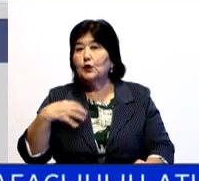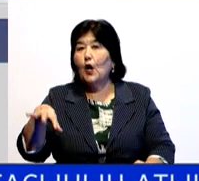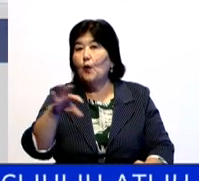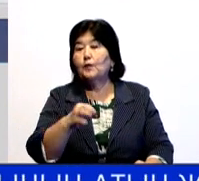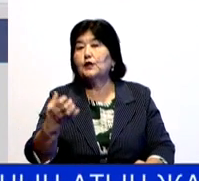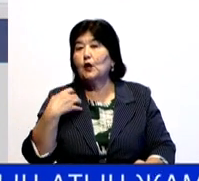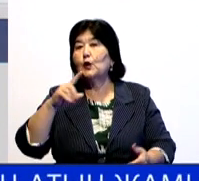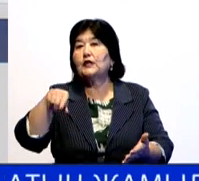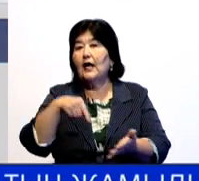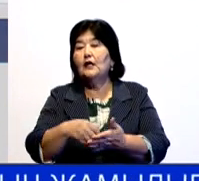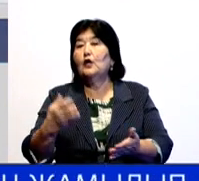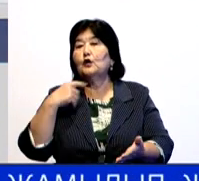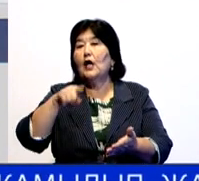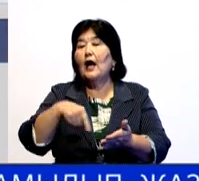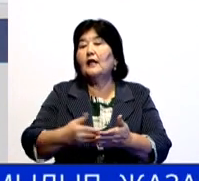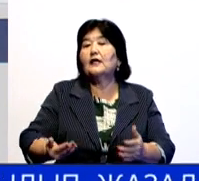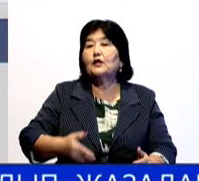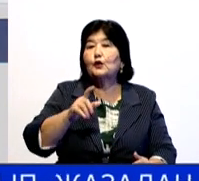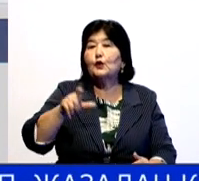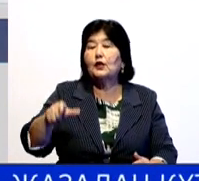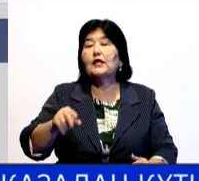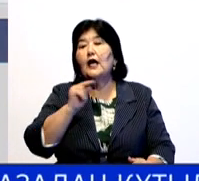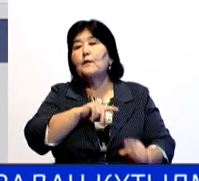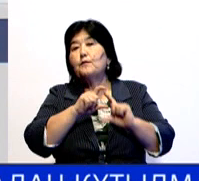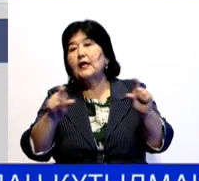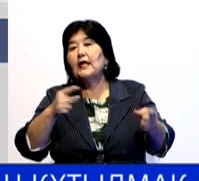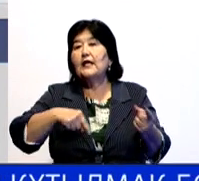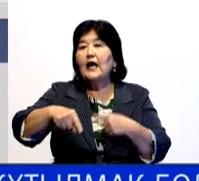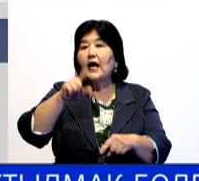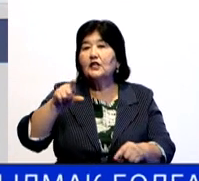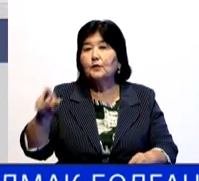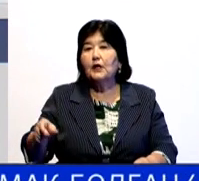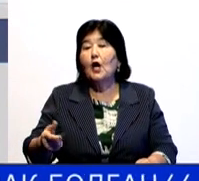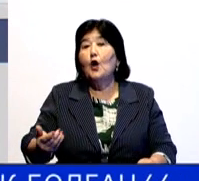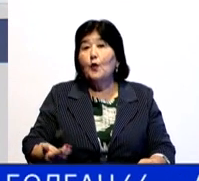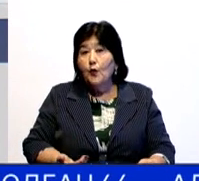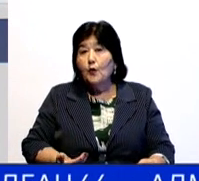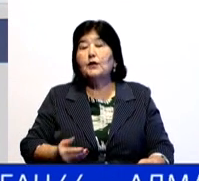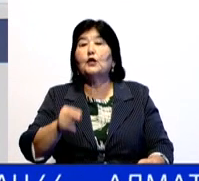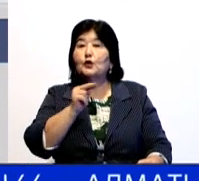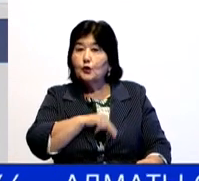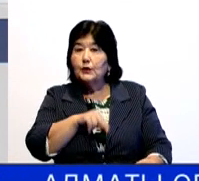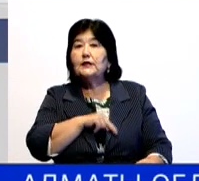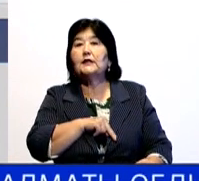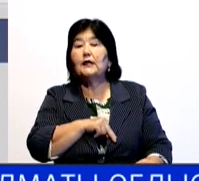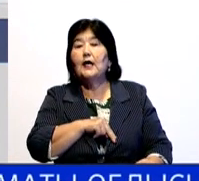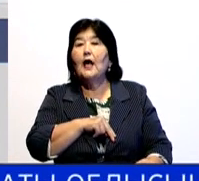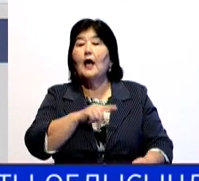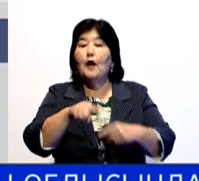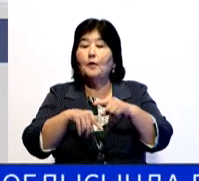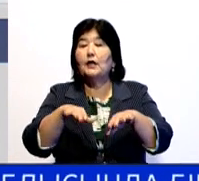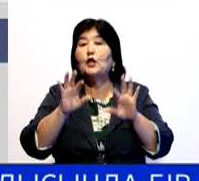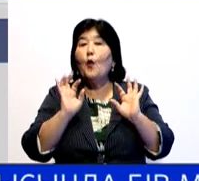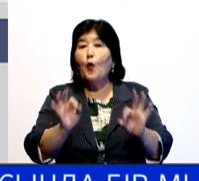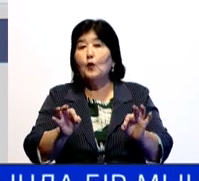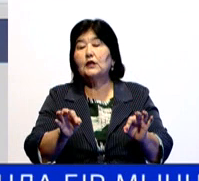Қызылорда қаласы, Қызылорда қаласының тұрғындары, мекемелері, кәсіпкерлері өмірінің, жұмысының процесін